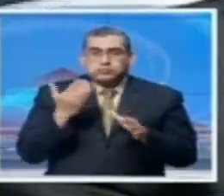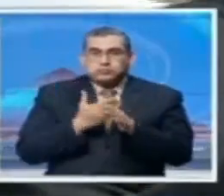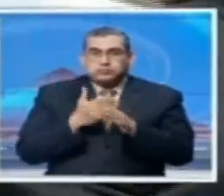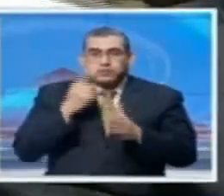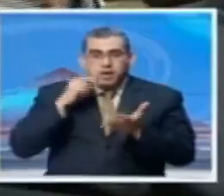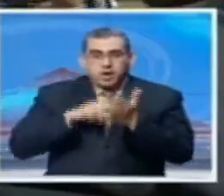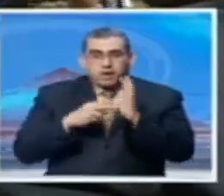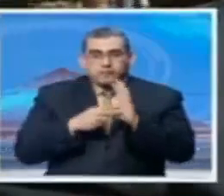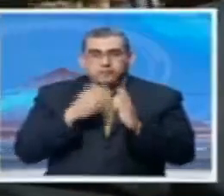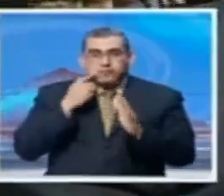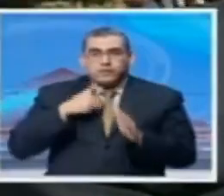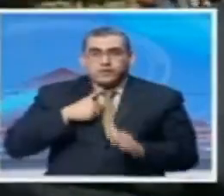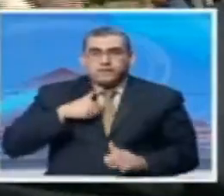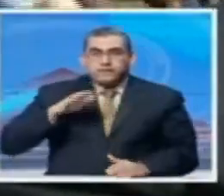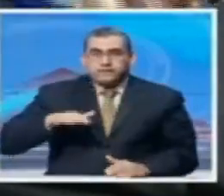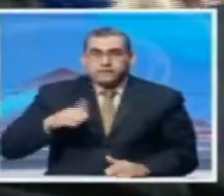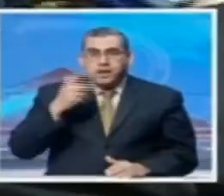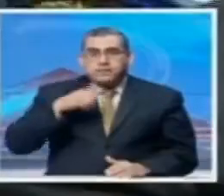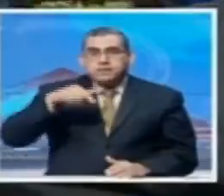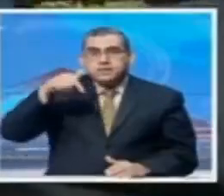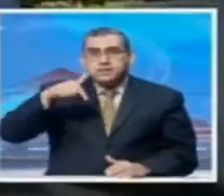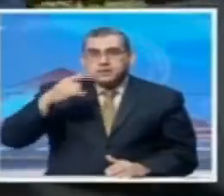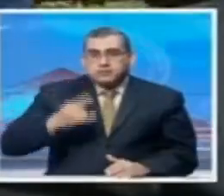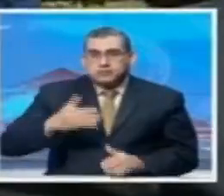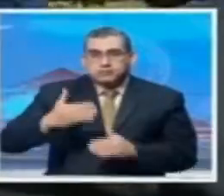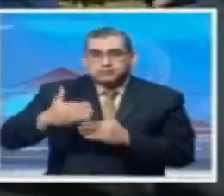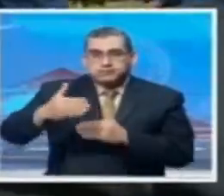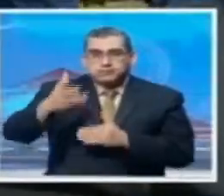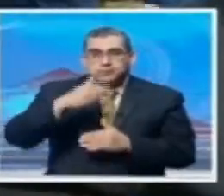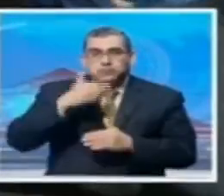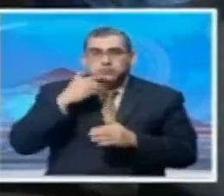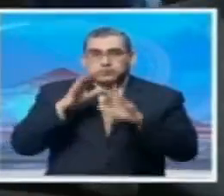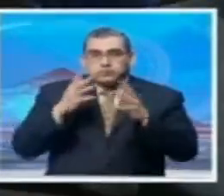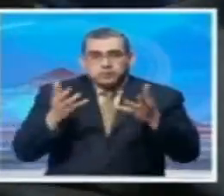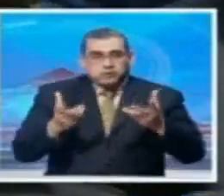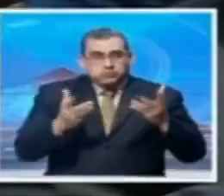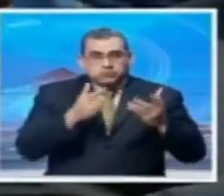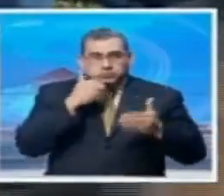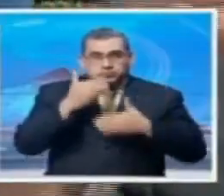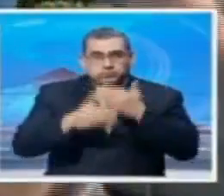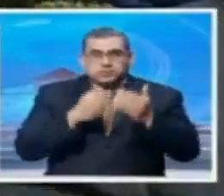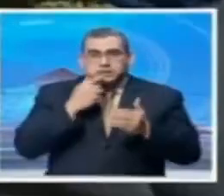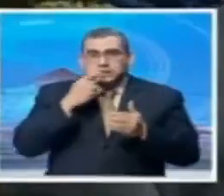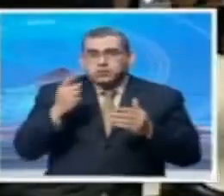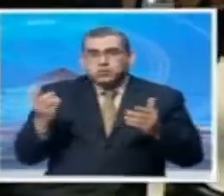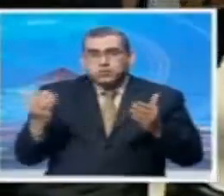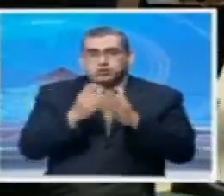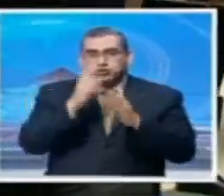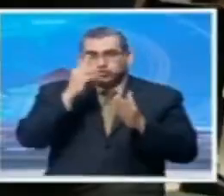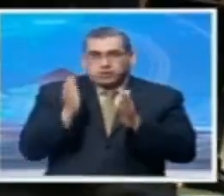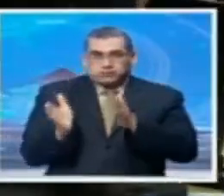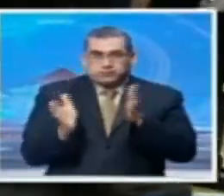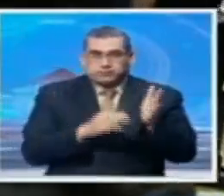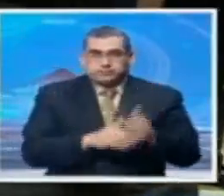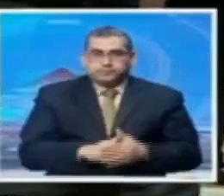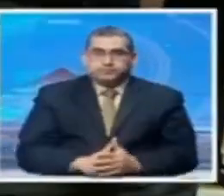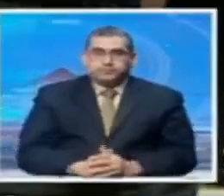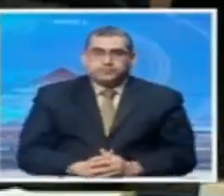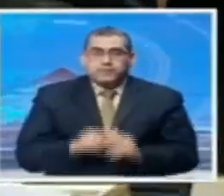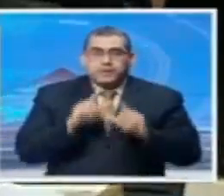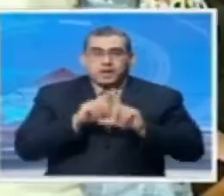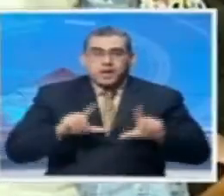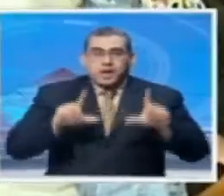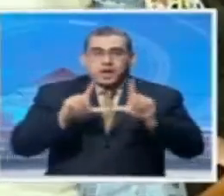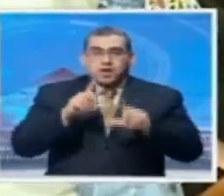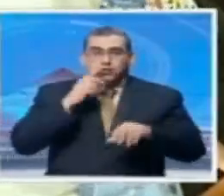حضرتك احنا فيه سيستم اتحط ونظام اتحط، وان شاء الله نتبعه على مدار الثلاث اسابيع القادمة. اللجان